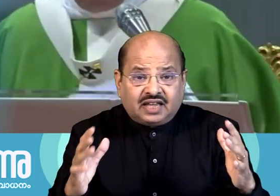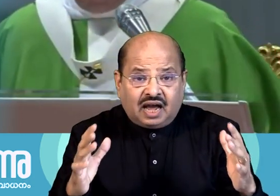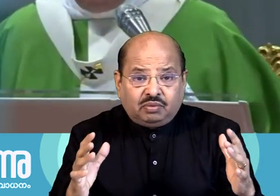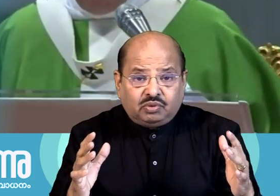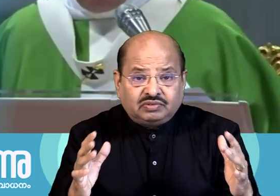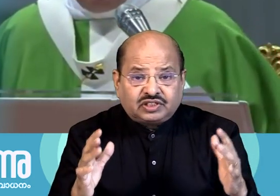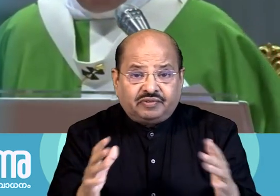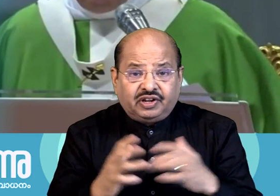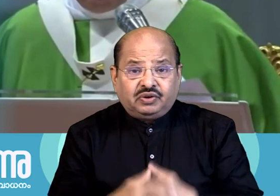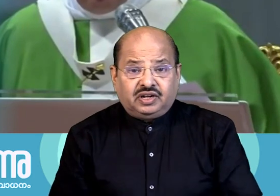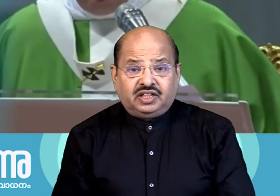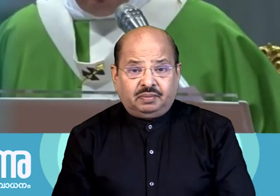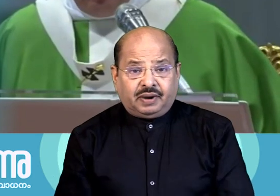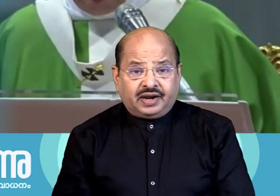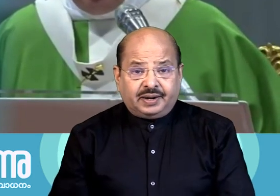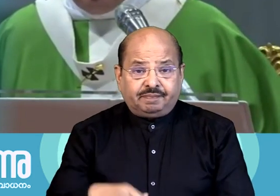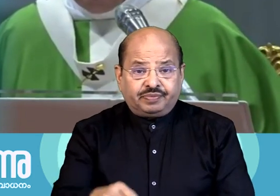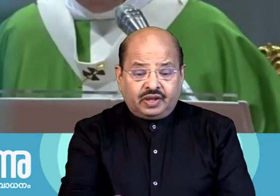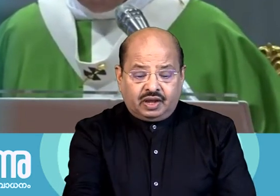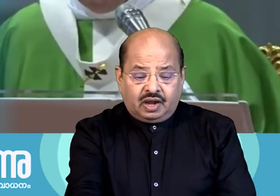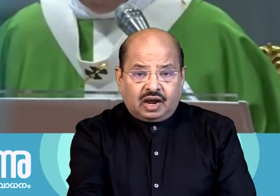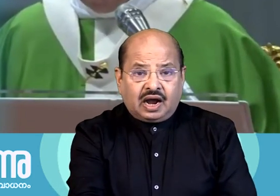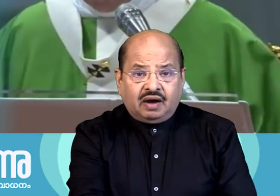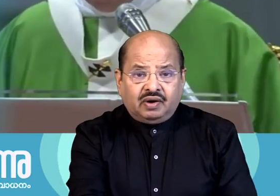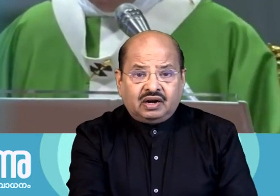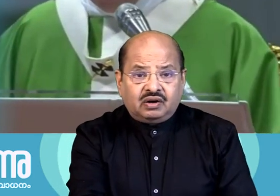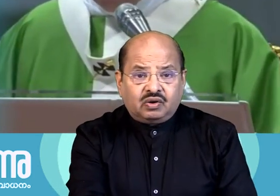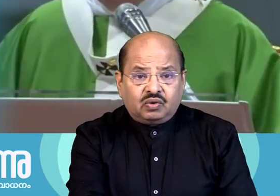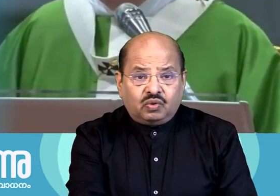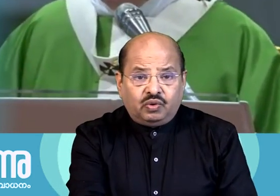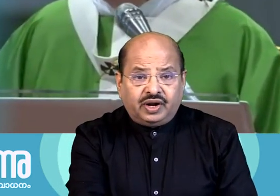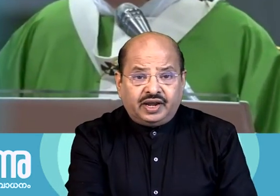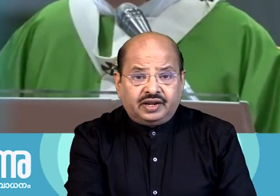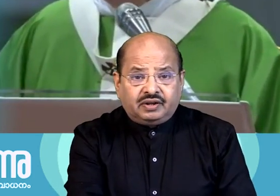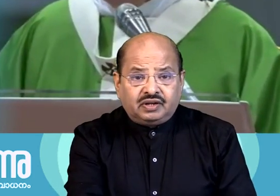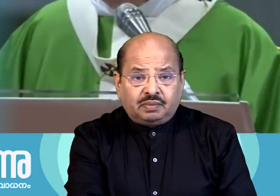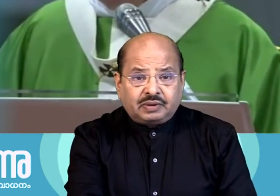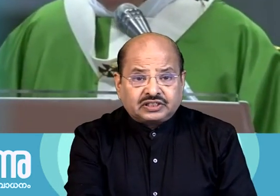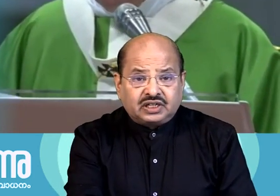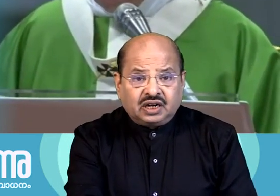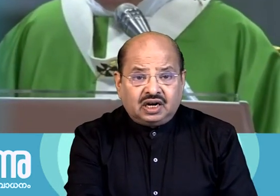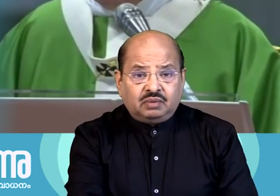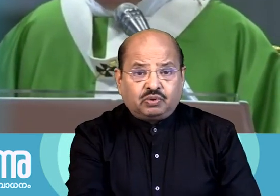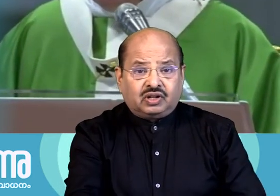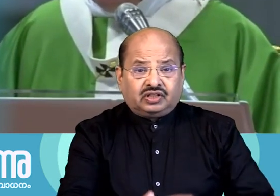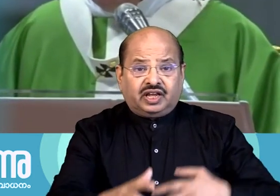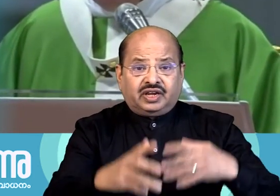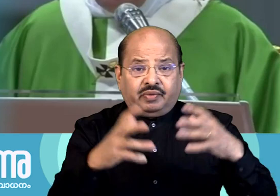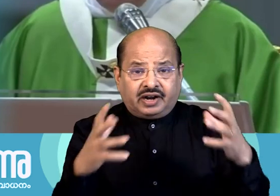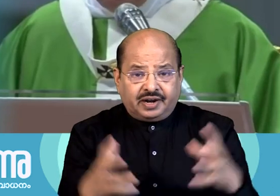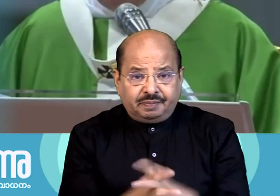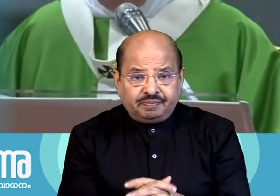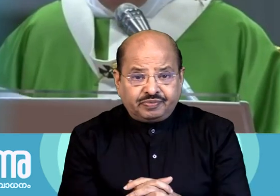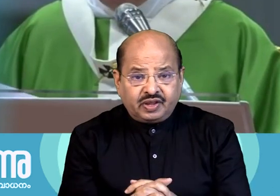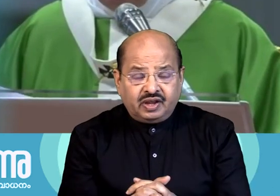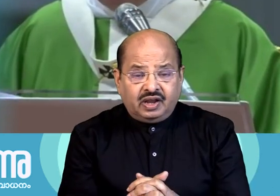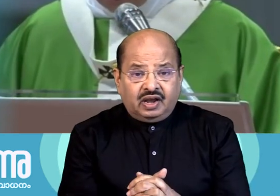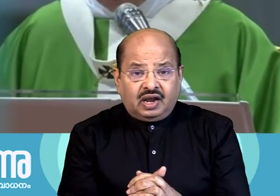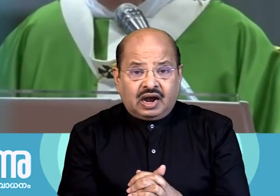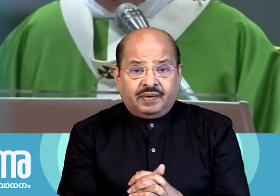യുവജനങ്ങളെ ശ്രദ്ധാപൂർവം ശ്രവിക്കുന്നതിന് പകരം അവർ ഉന്നയിക്കുന്ന പ്രശ്നങ്ങൾ പുറത്തേക്ക്